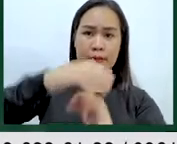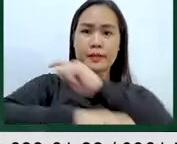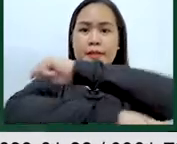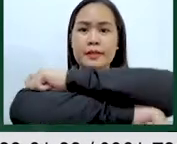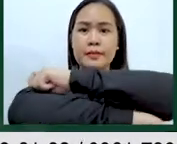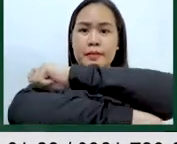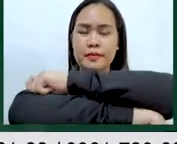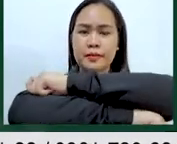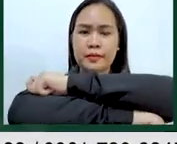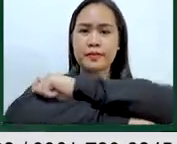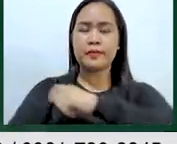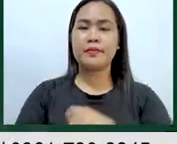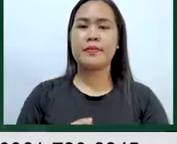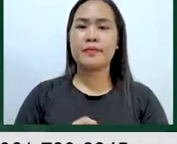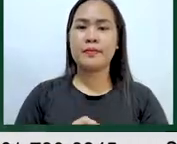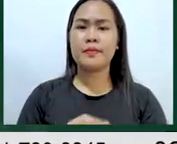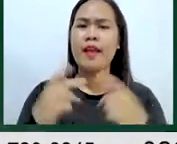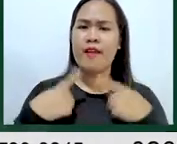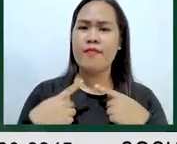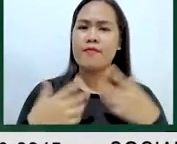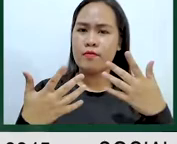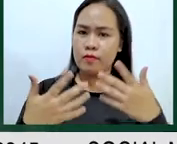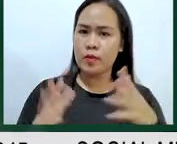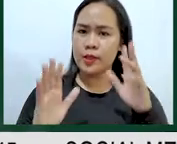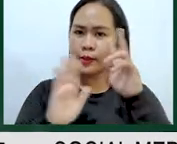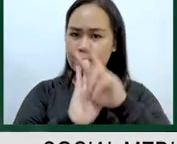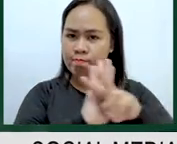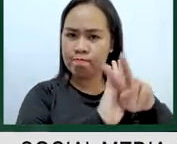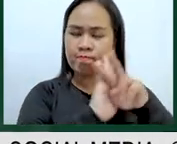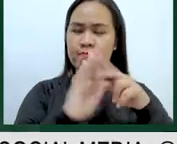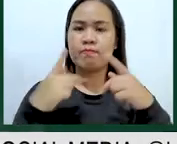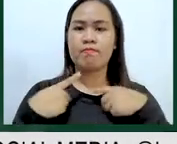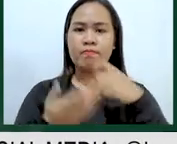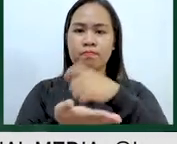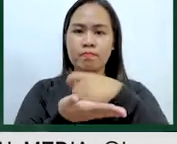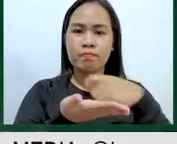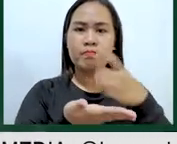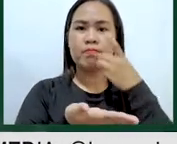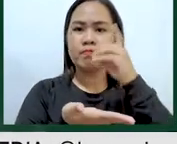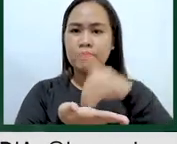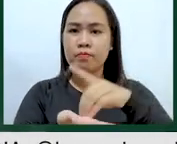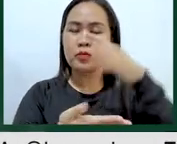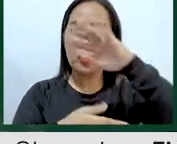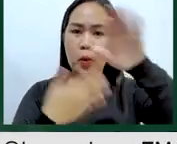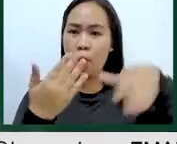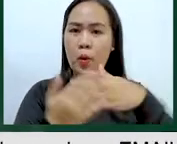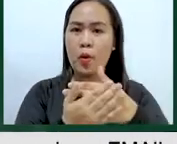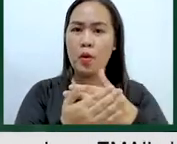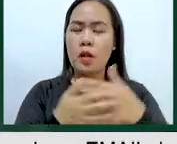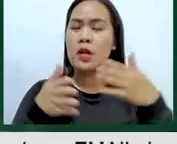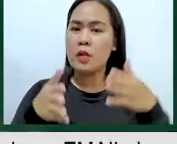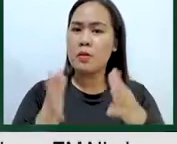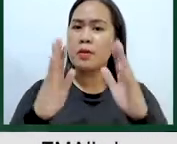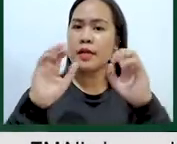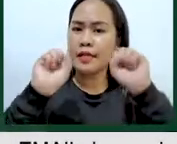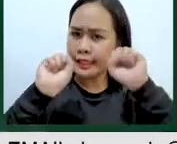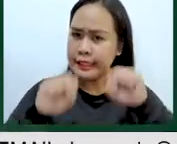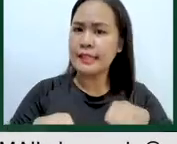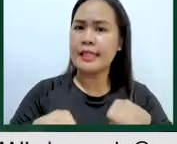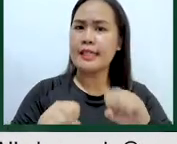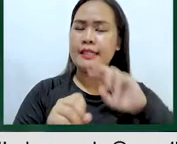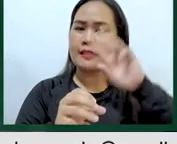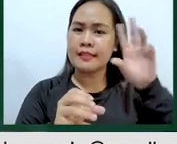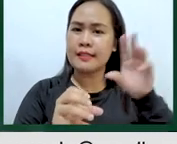ba? And of course, we documented everything lang. And in that way, kumbaga, nakapag-participate na tayo and we were able to